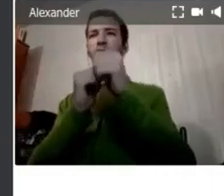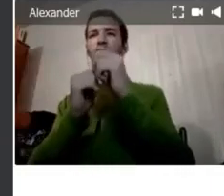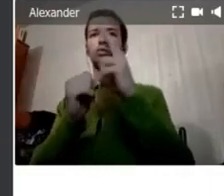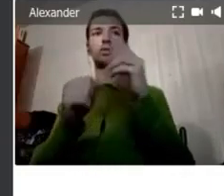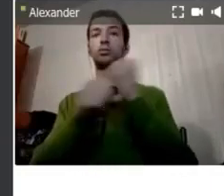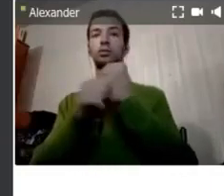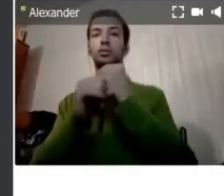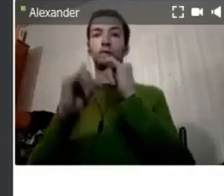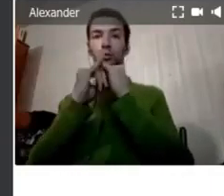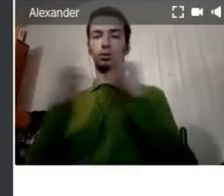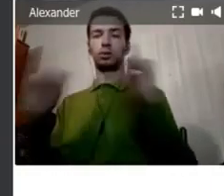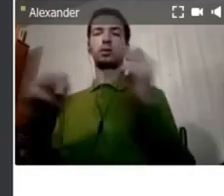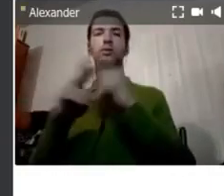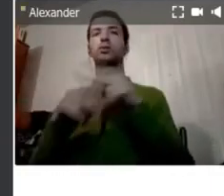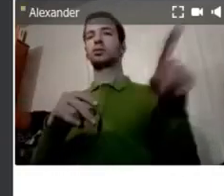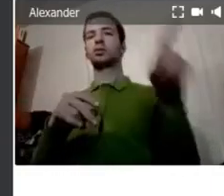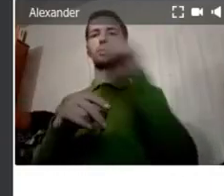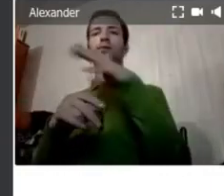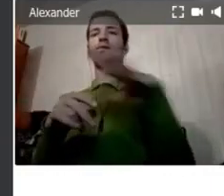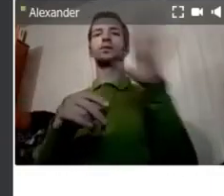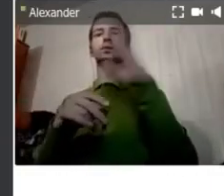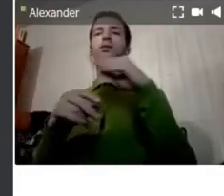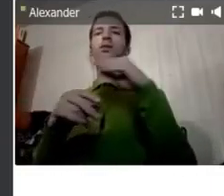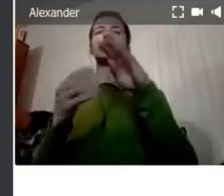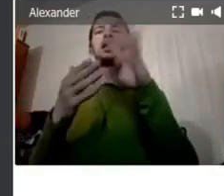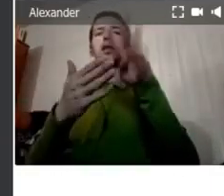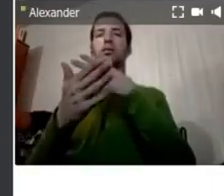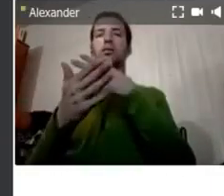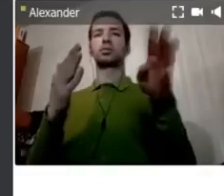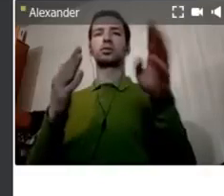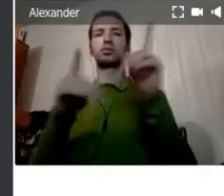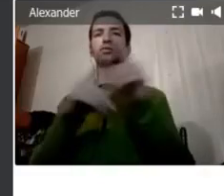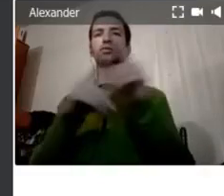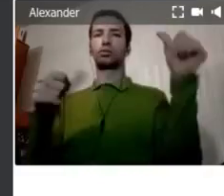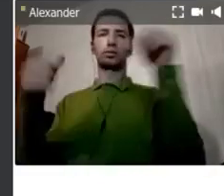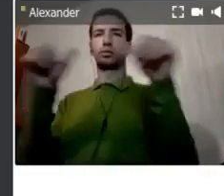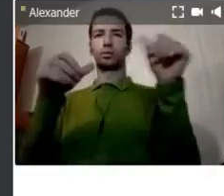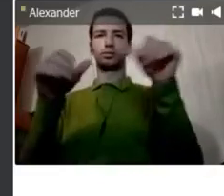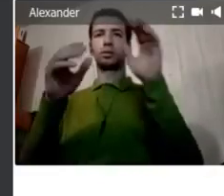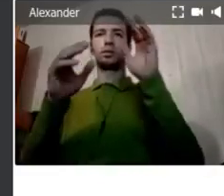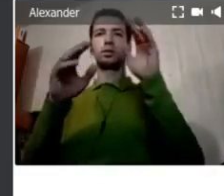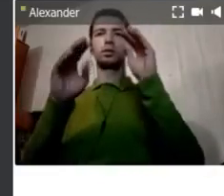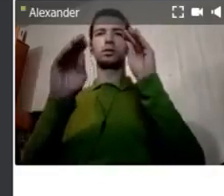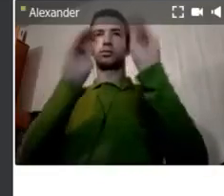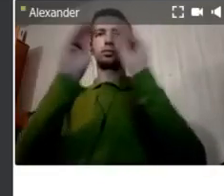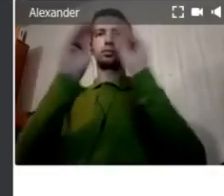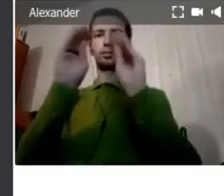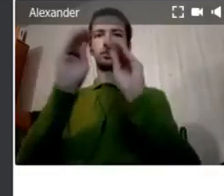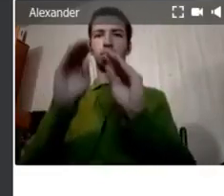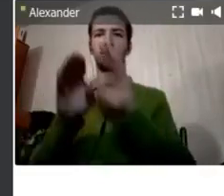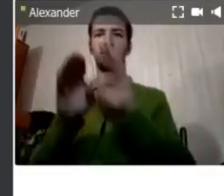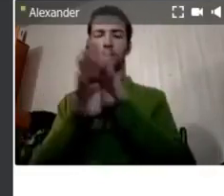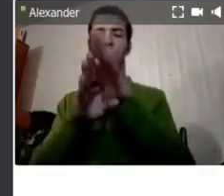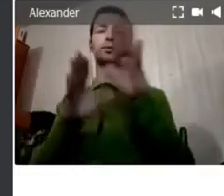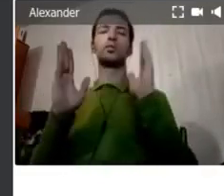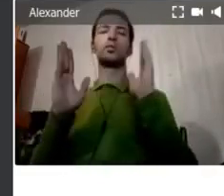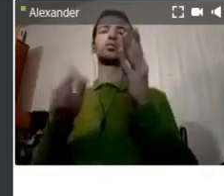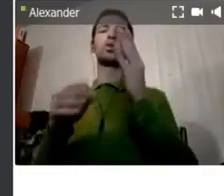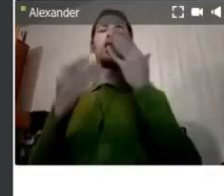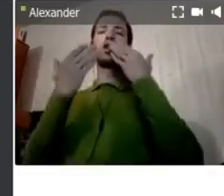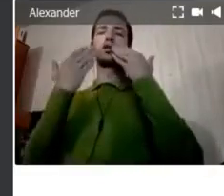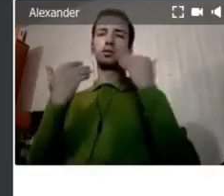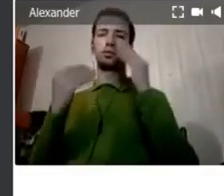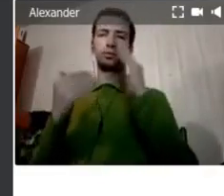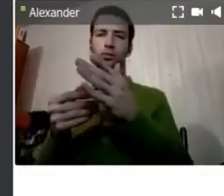работы, сами будут приносить вам доход. И это очень-очень важно. Я скажу вам так, то есть на практике, да,